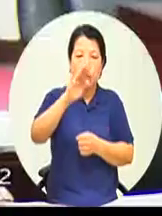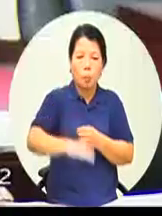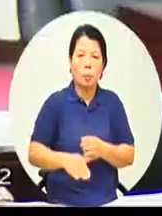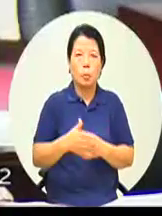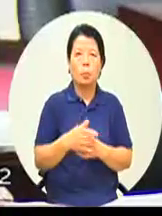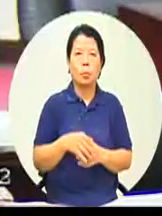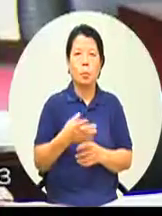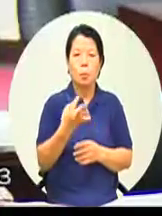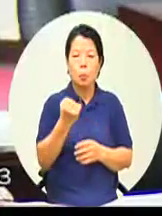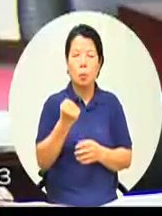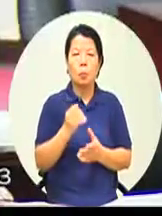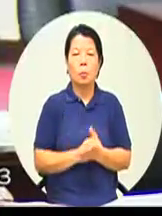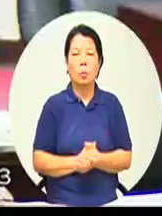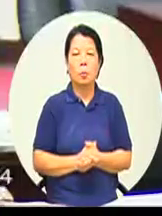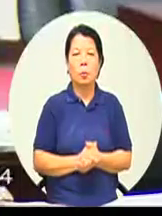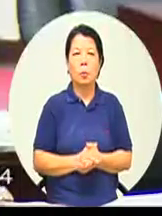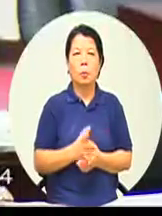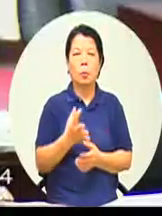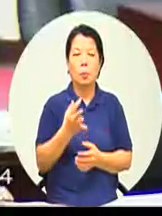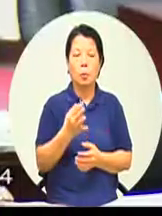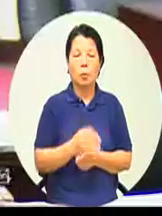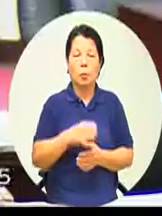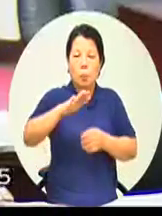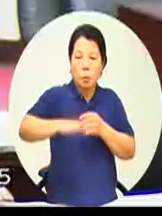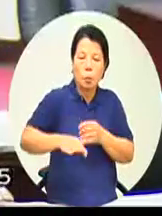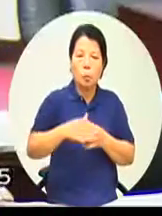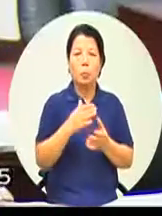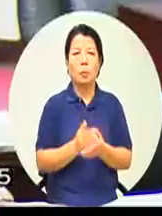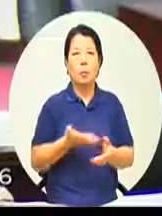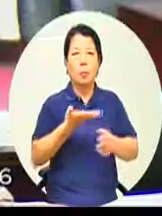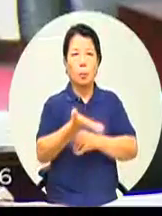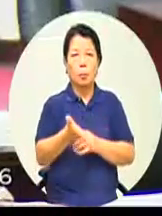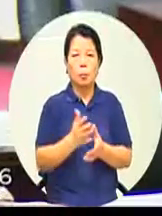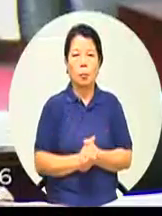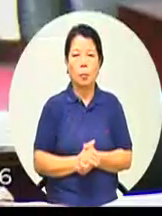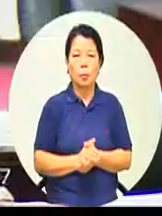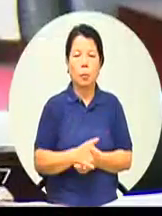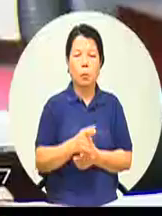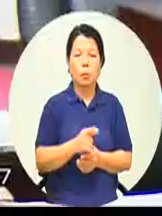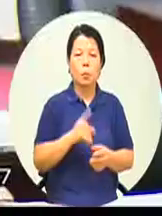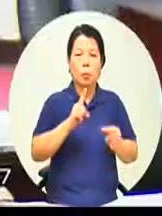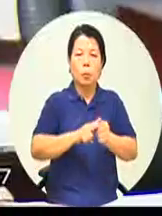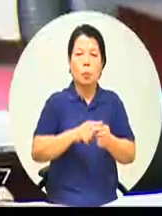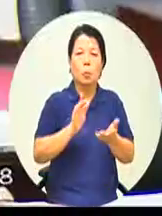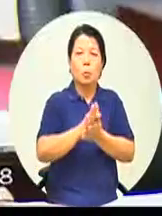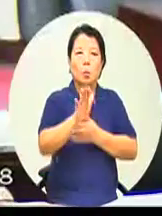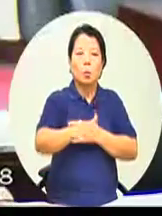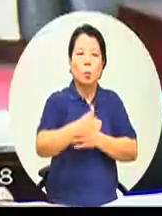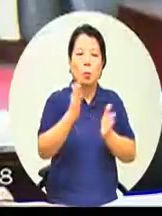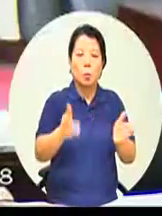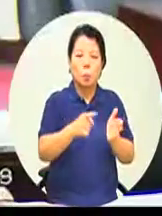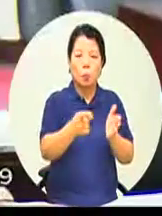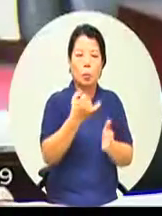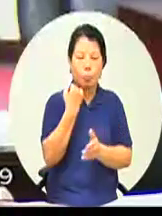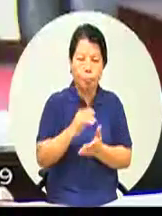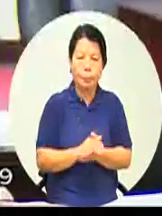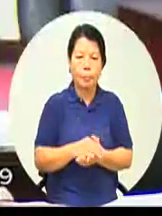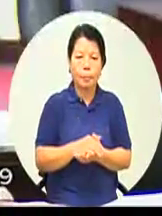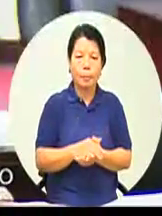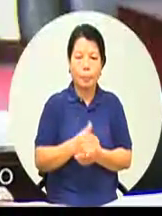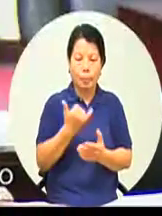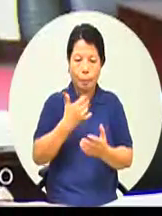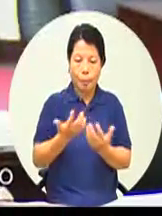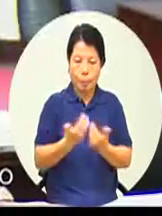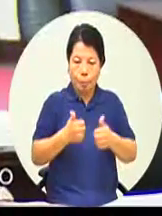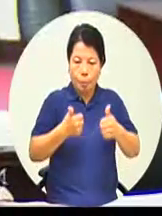多少以下的，那让属于中后段班的家庭收入的人也有机会可以